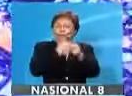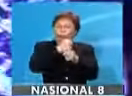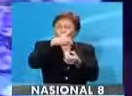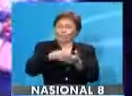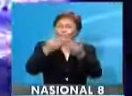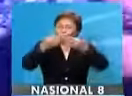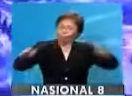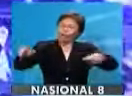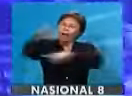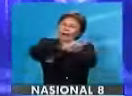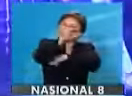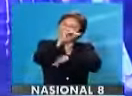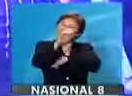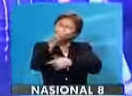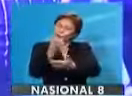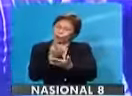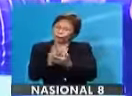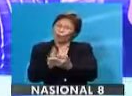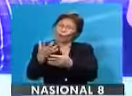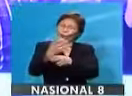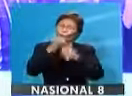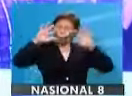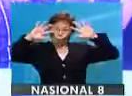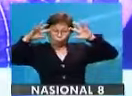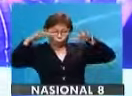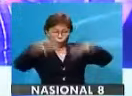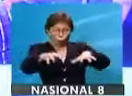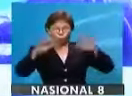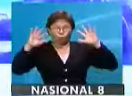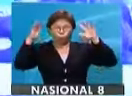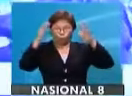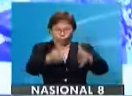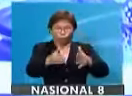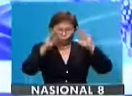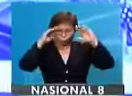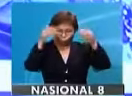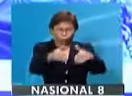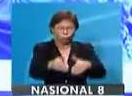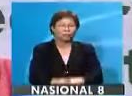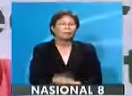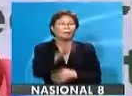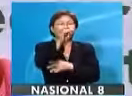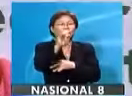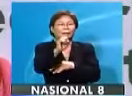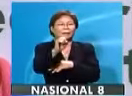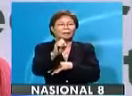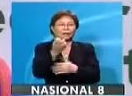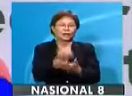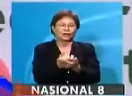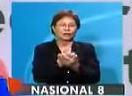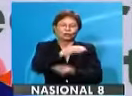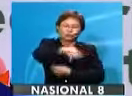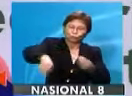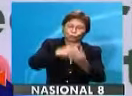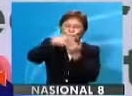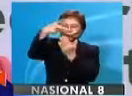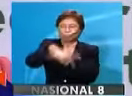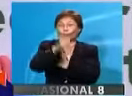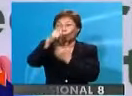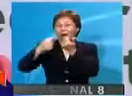pembukaan Hari bioekonomi turut mendapat perhatian and the bioeconomy transformation program it's one of the